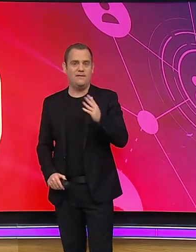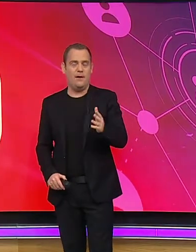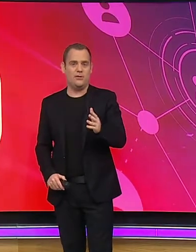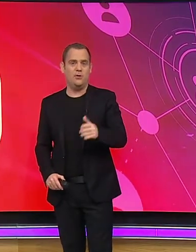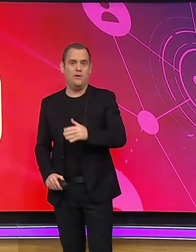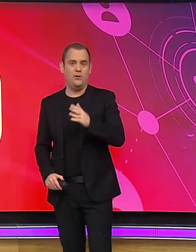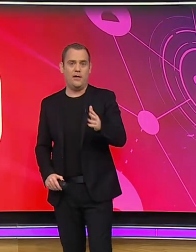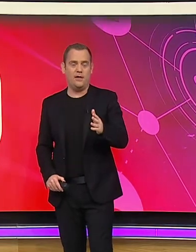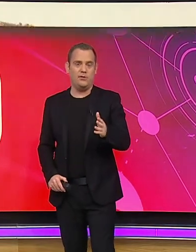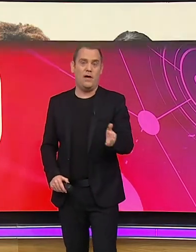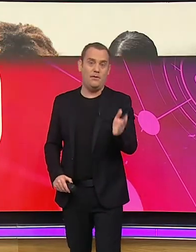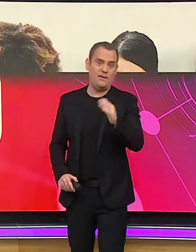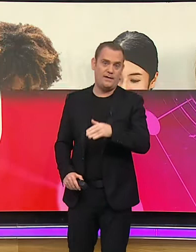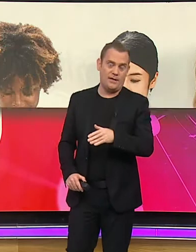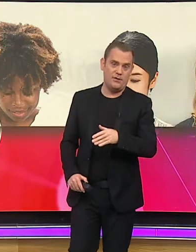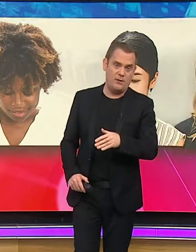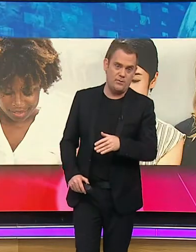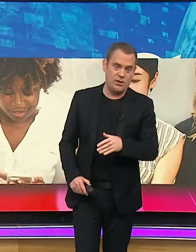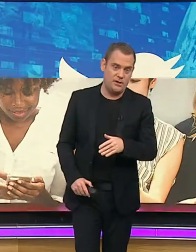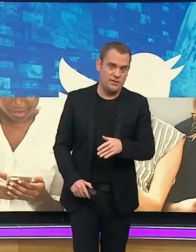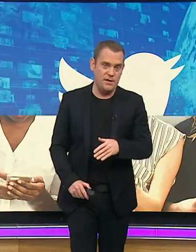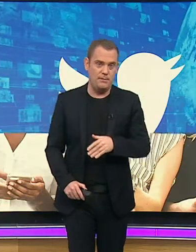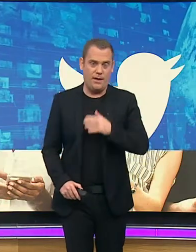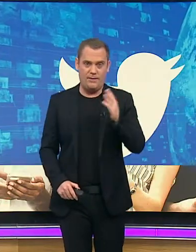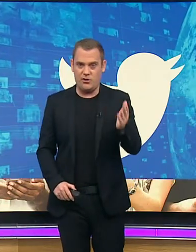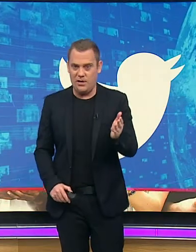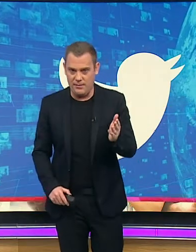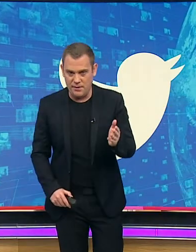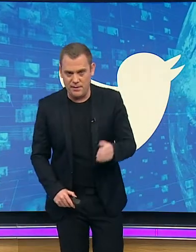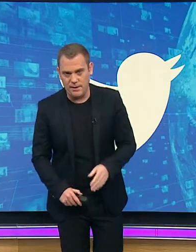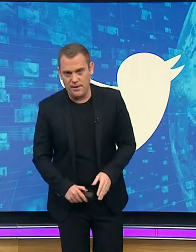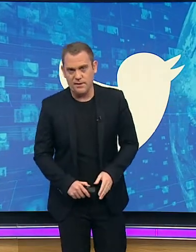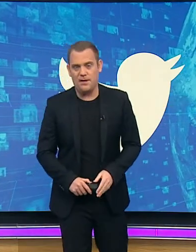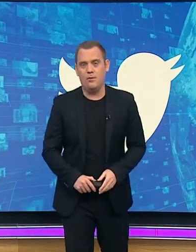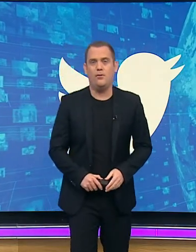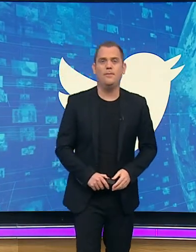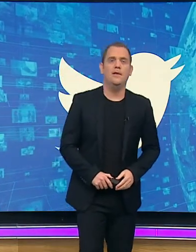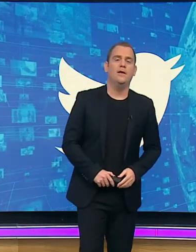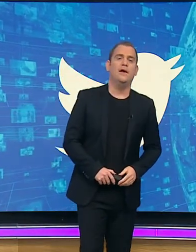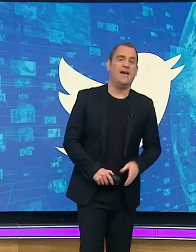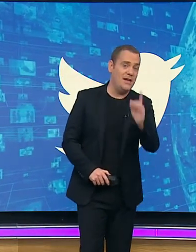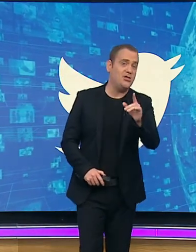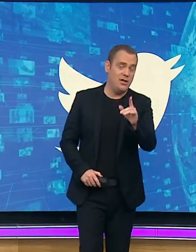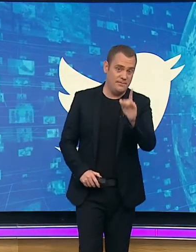הורחק ל-24 שעות מכל תחנת משטרה, בוודאי התחנה שבה הוא משרת. מרחב שלם, נדמה לי, זה המקום.